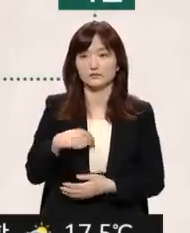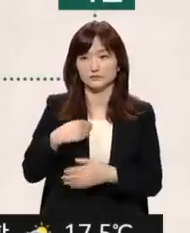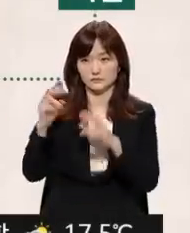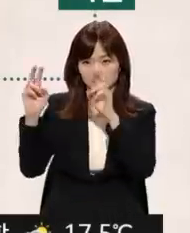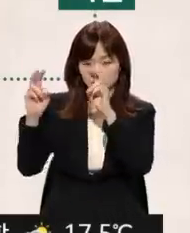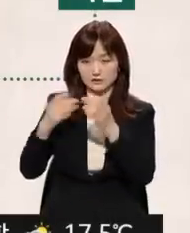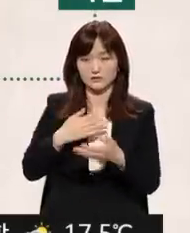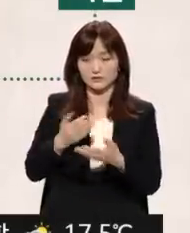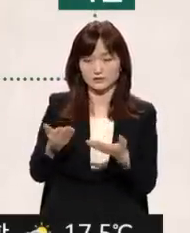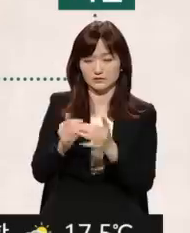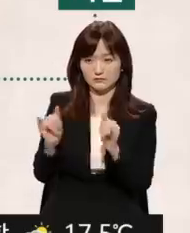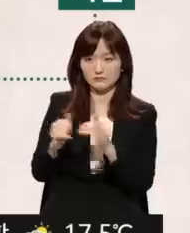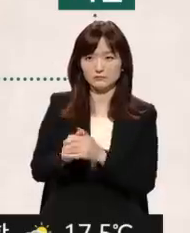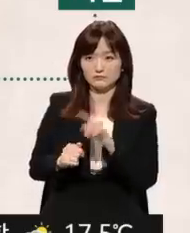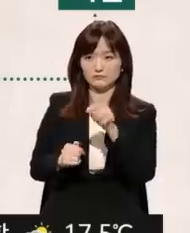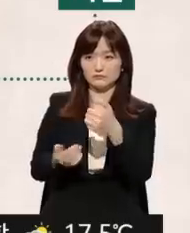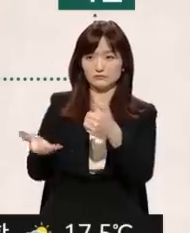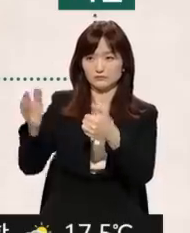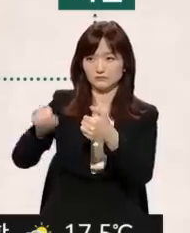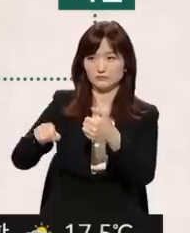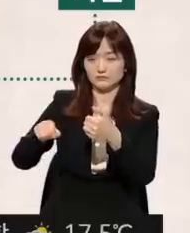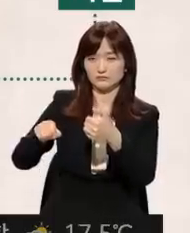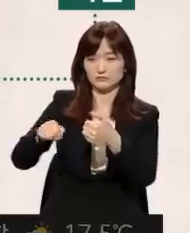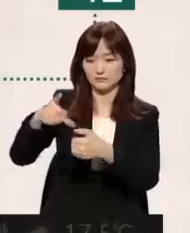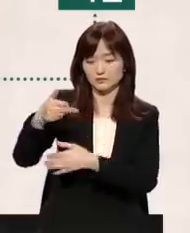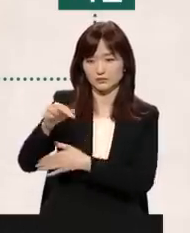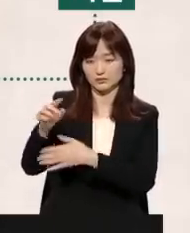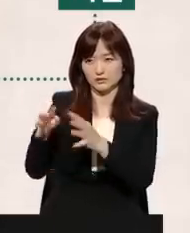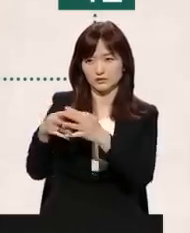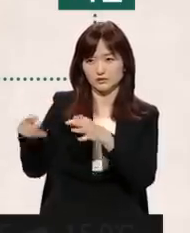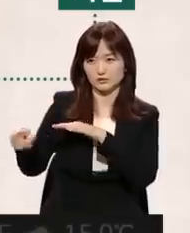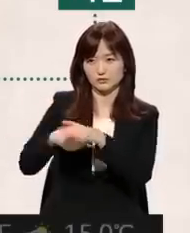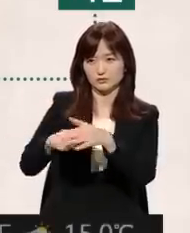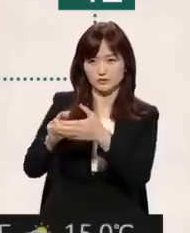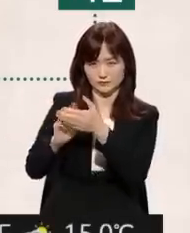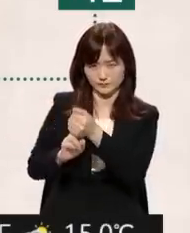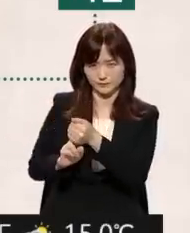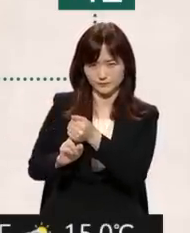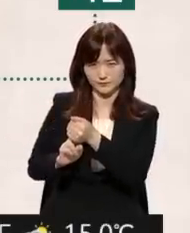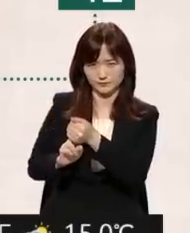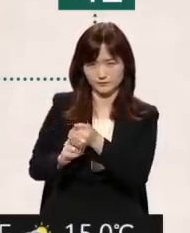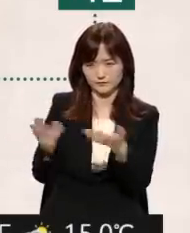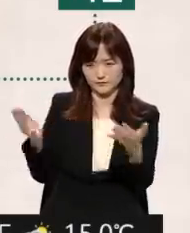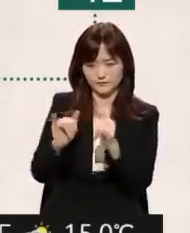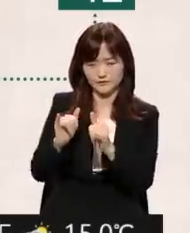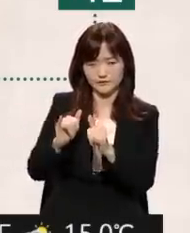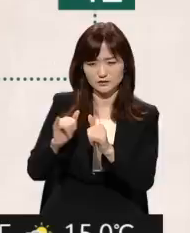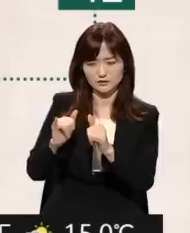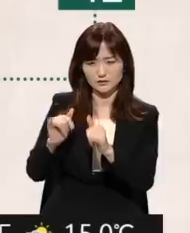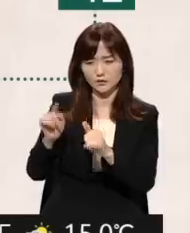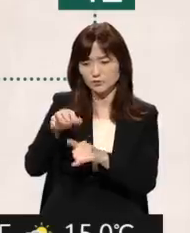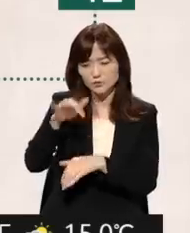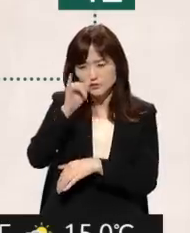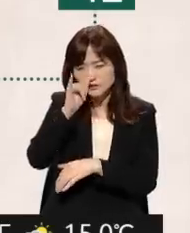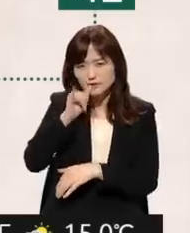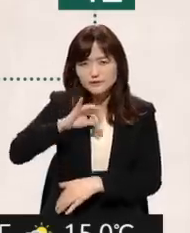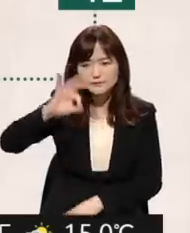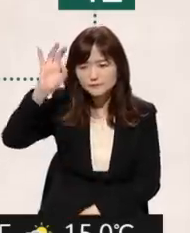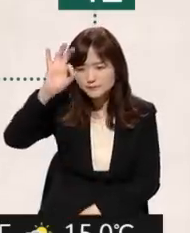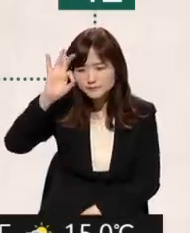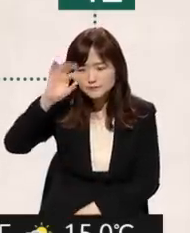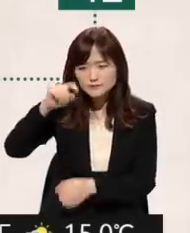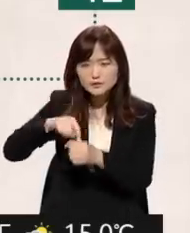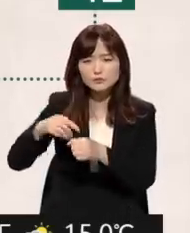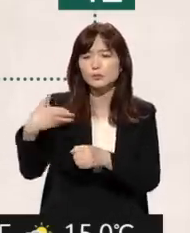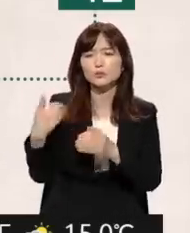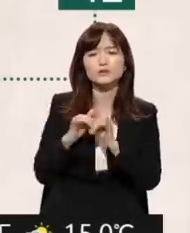회사 직원이 150억 원어치 코인 지갑을 훔쳐서 잠적했다라면서 이 직원의 소재를 파악하기 위해서 알지도 못하는 그